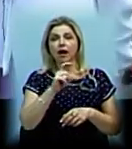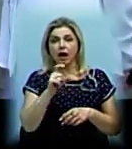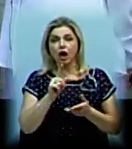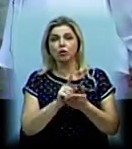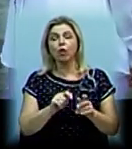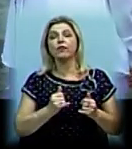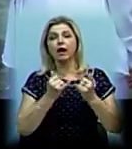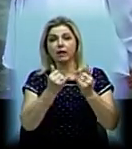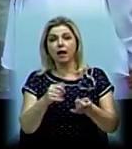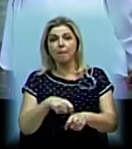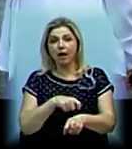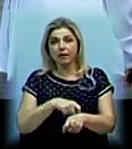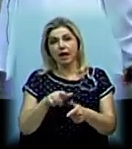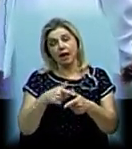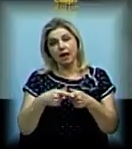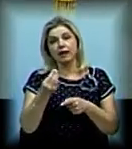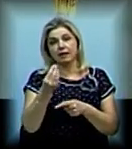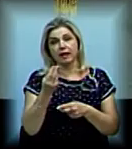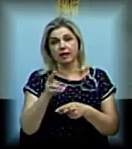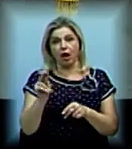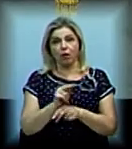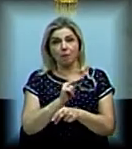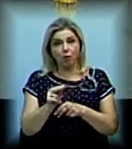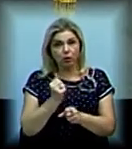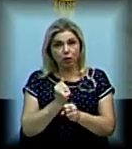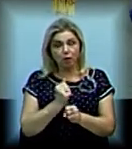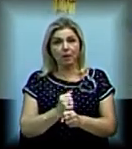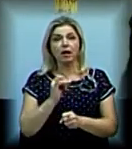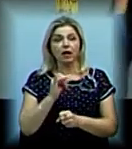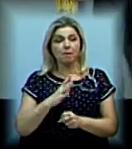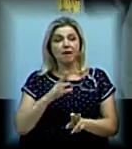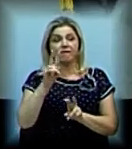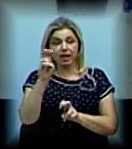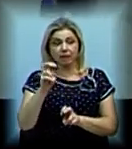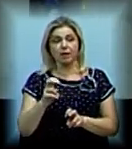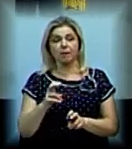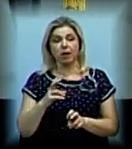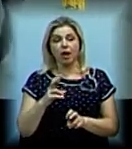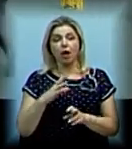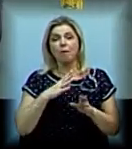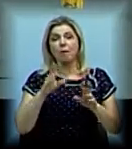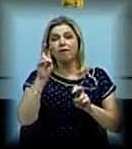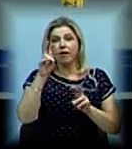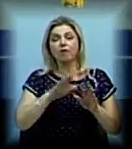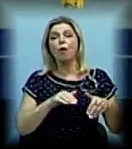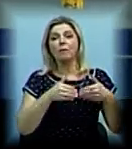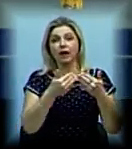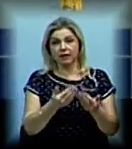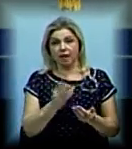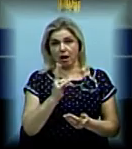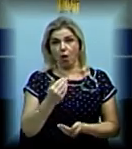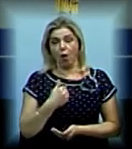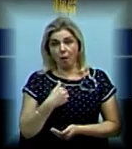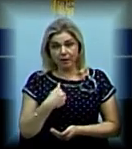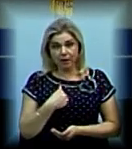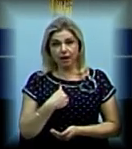матеріали або гроші для проведення робіт. Підрядник звернувся зі своїми розрахунками. Він, відповідно,